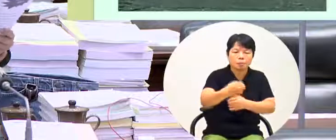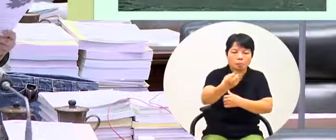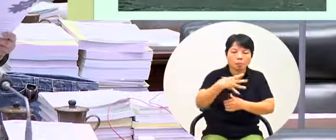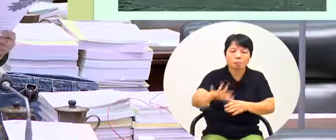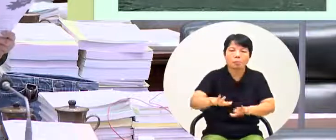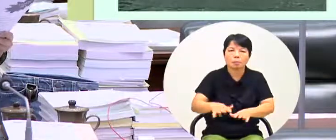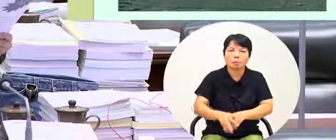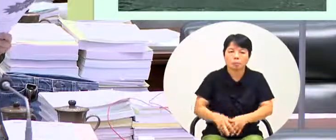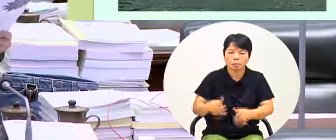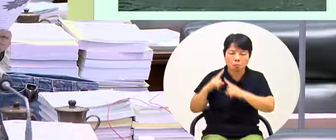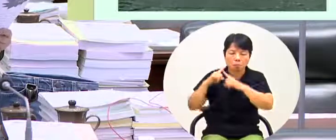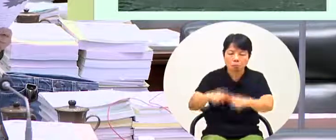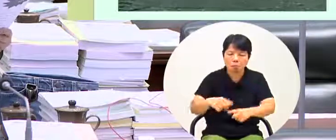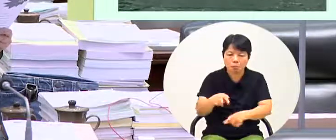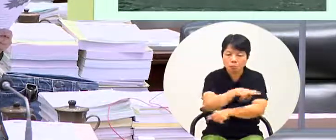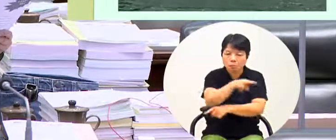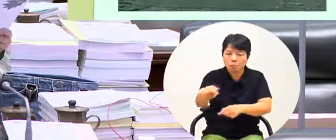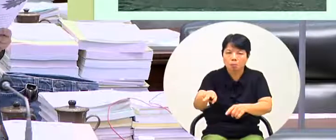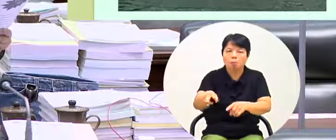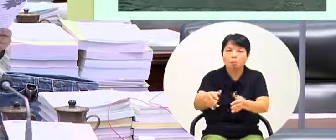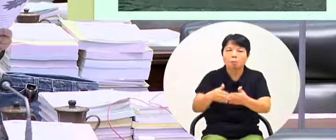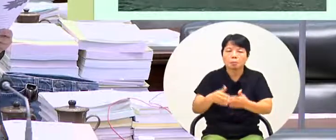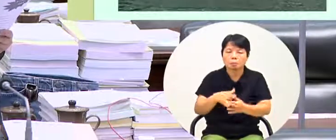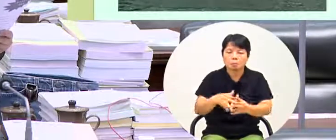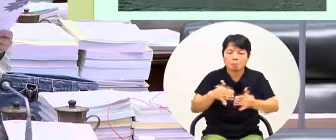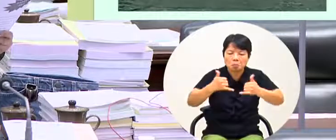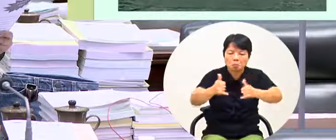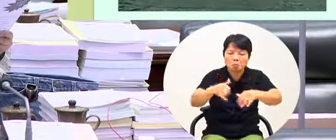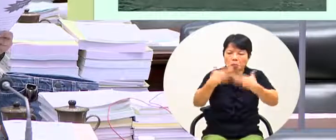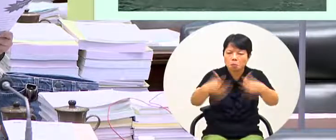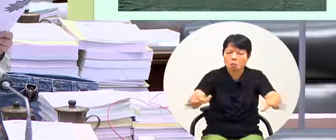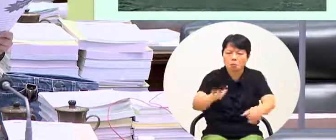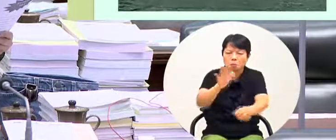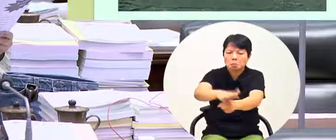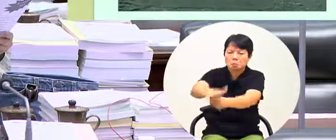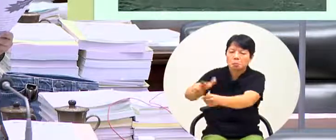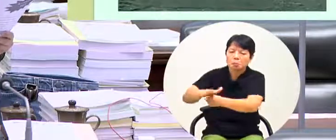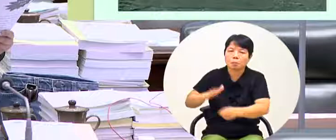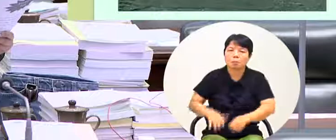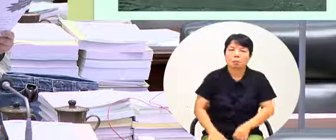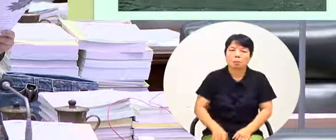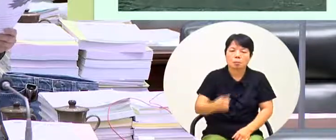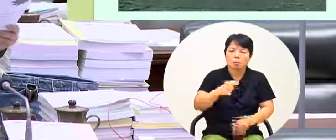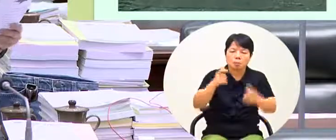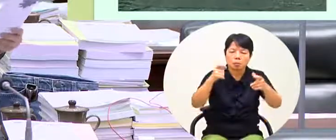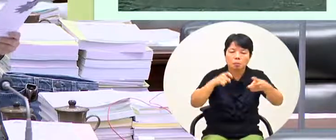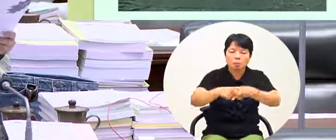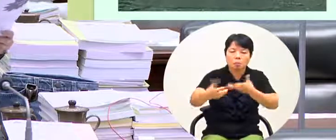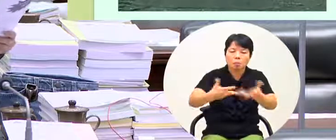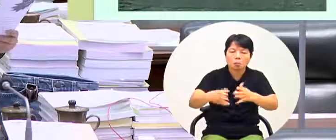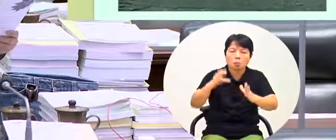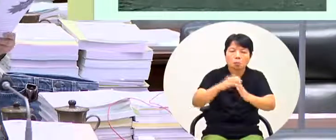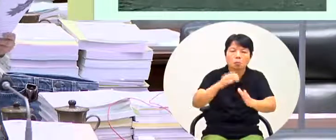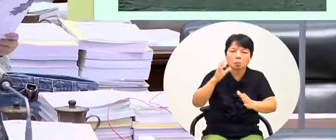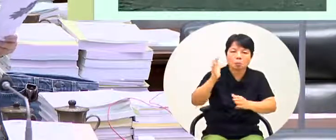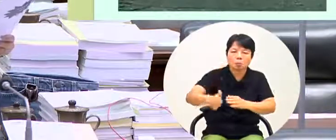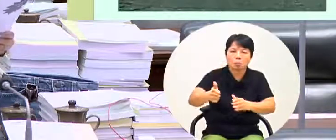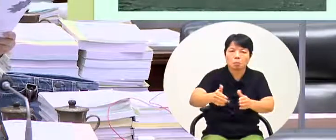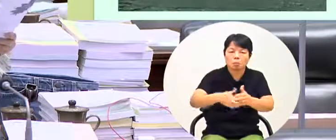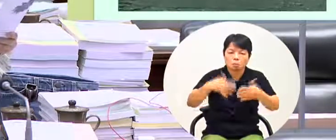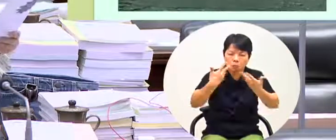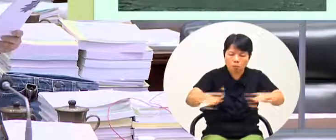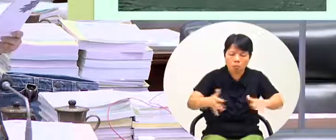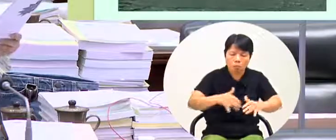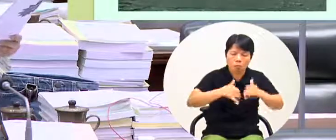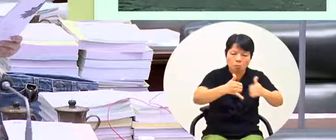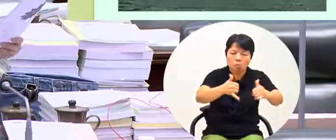用补丁的方式。局长，我想以前你没有当公务局的局长的时候，你有没有发现很多道路都是用补丁的，这一块那一块